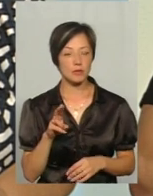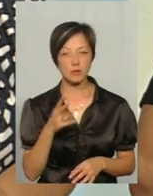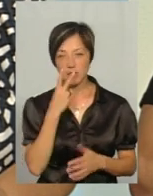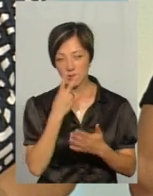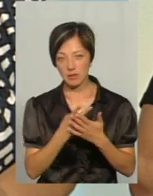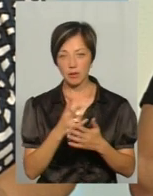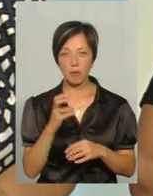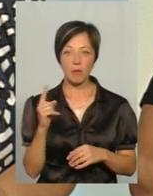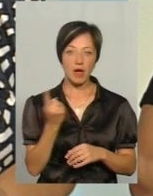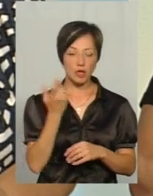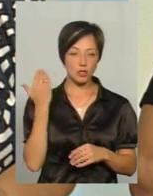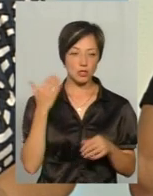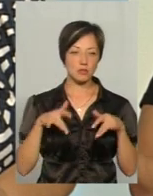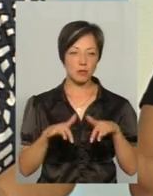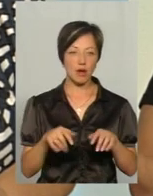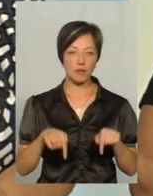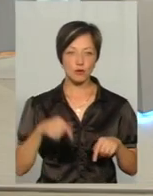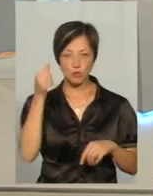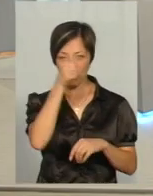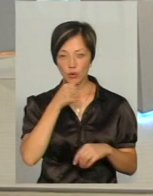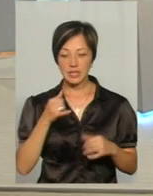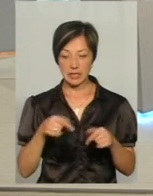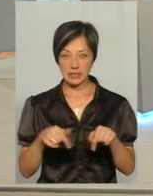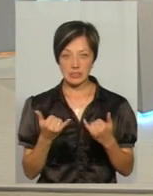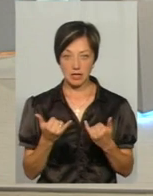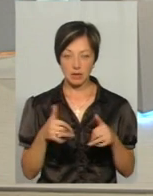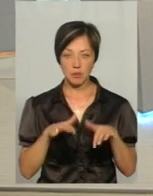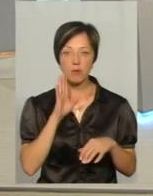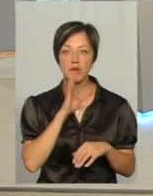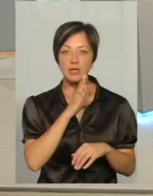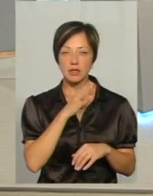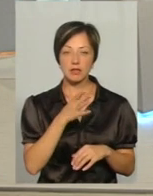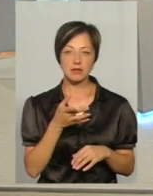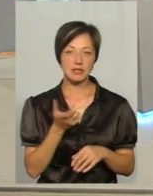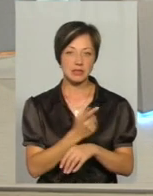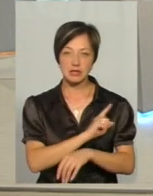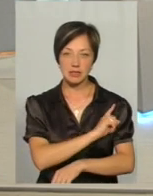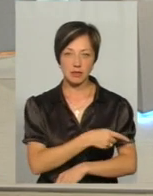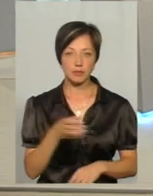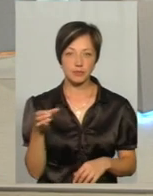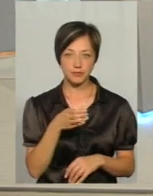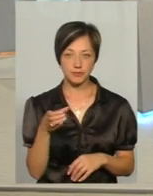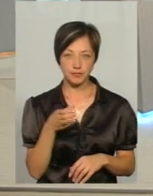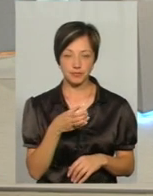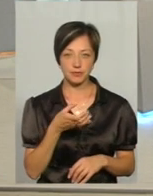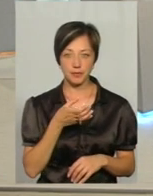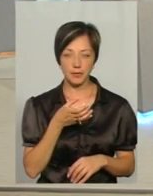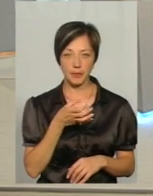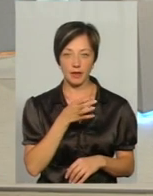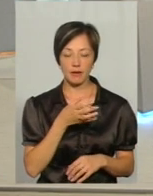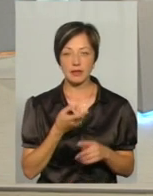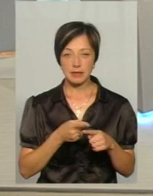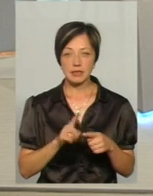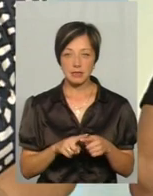судячи по першій справі, яка була в цьому році, і по останній, матері зловживали сильно алкогольними напоями. І тому якби це